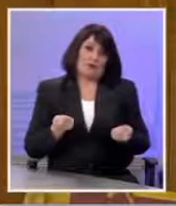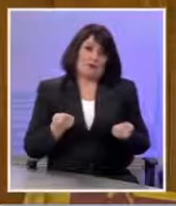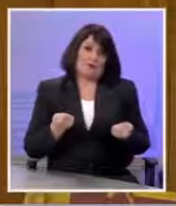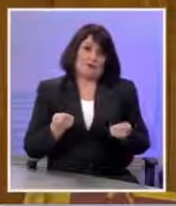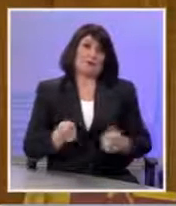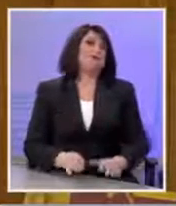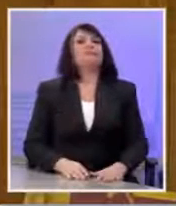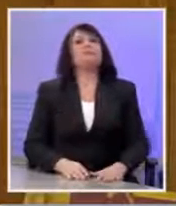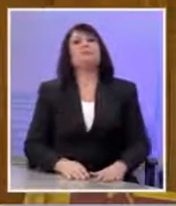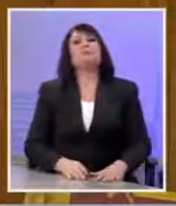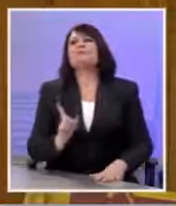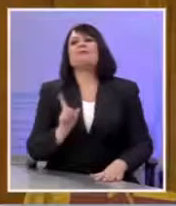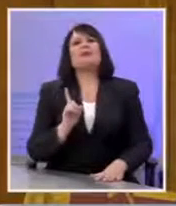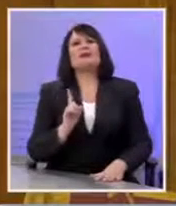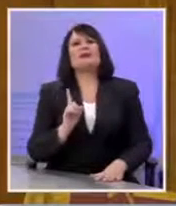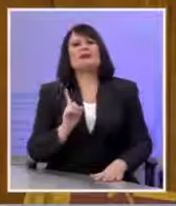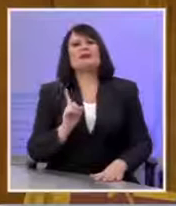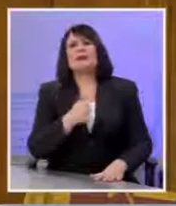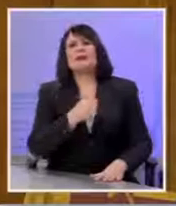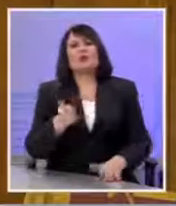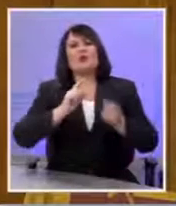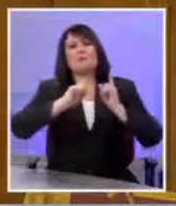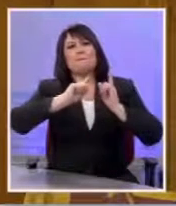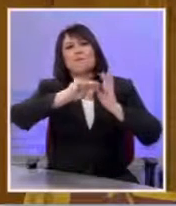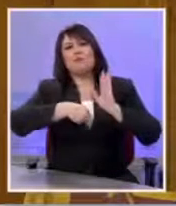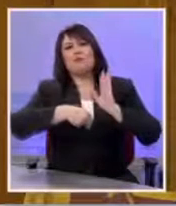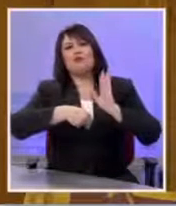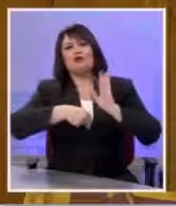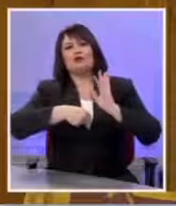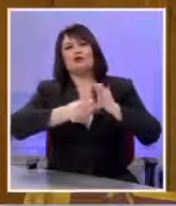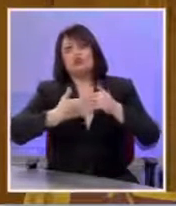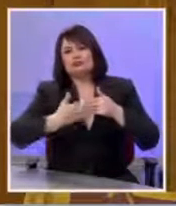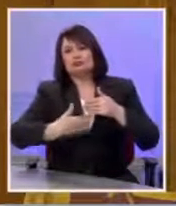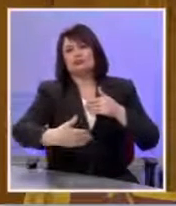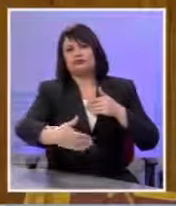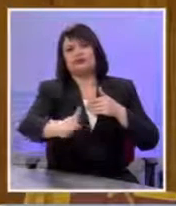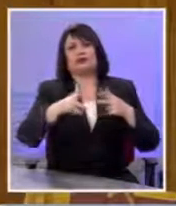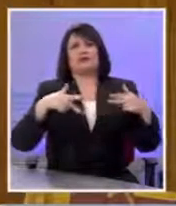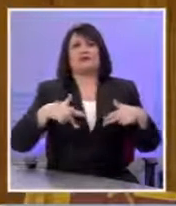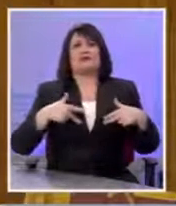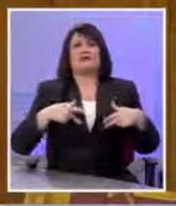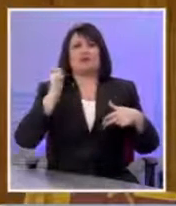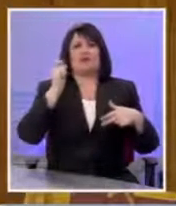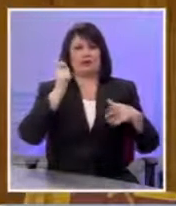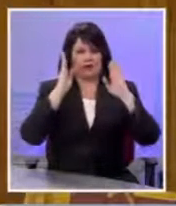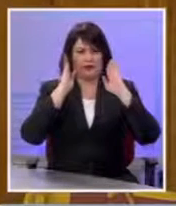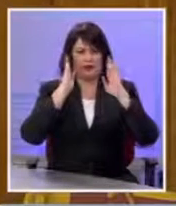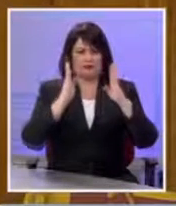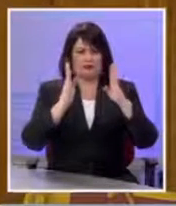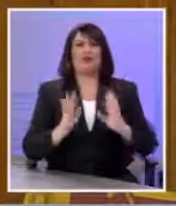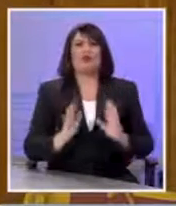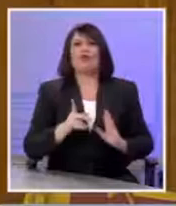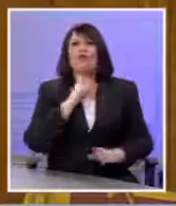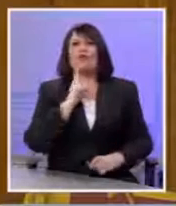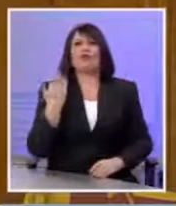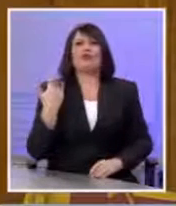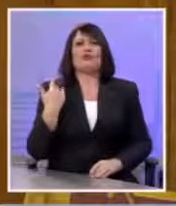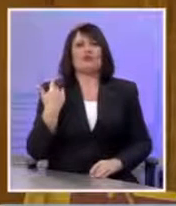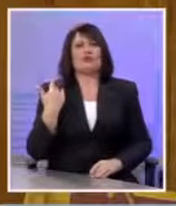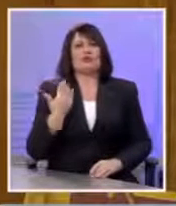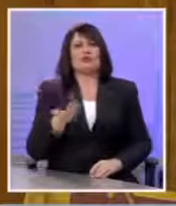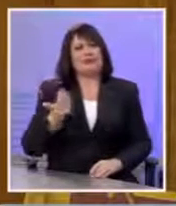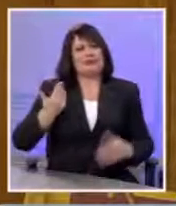Δεν είναι όμως τα μνημόνια ο ορίζοντας της κυβερνητικής πολιτικής όπως συνέβαινε με τις μέχρι